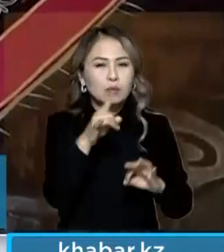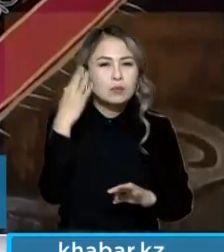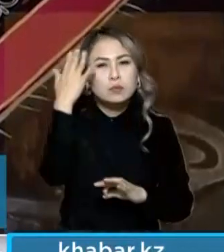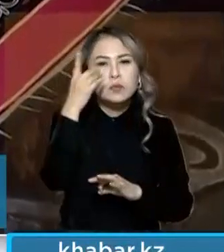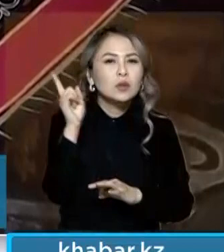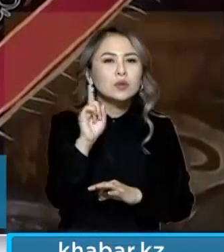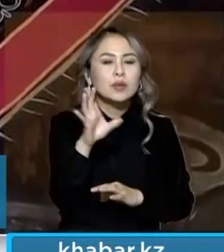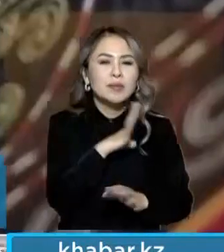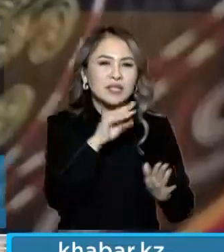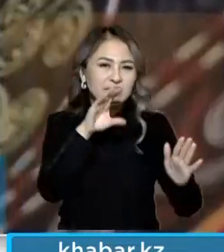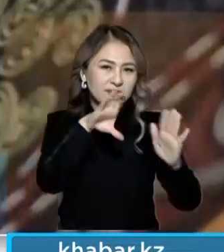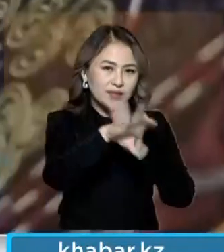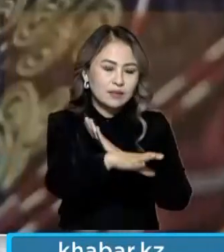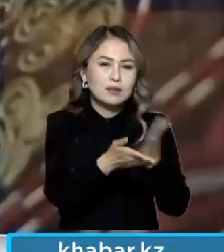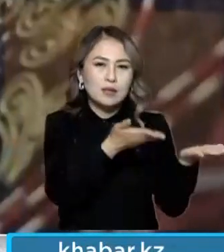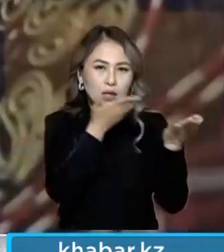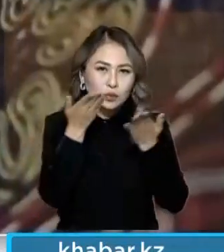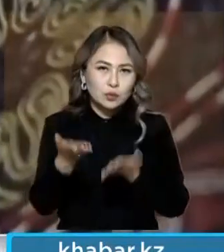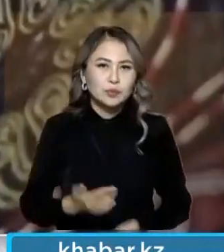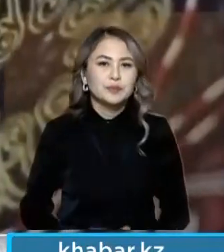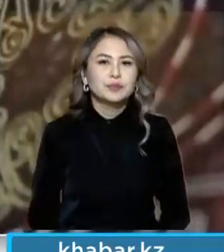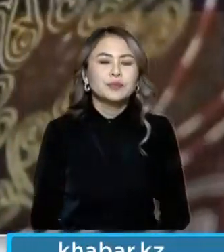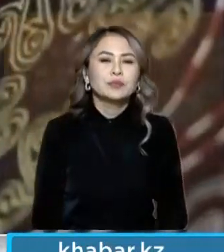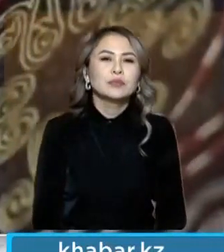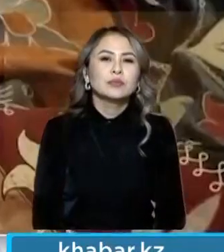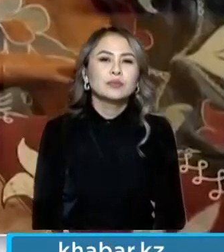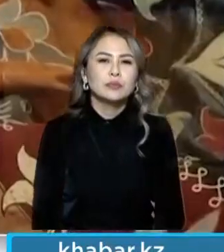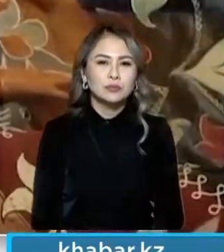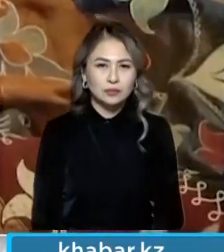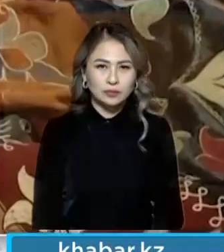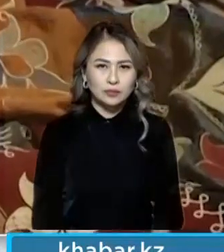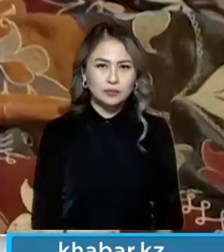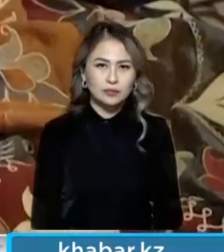осы салаға инвесторларды тарту. Гүлжан Көленқызы, Эдуард Кон, хабар Алматыдан.